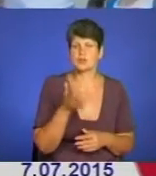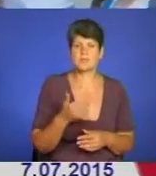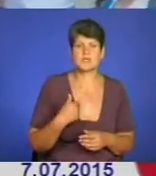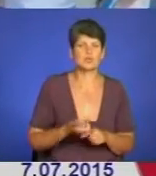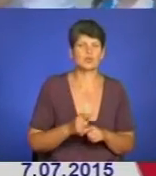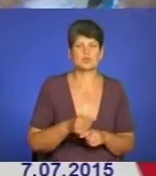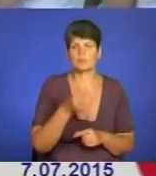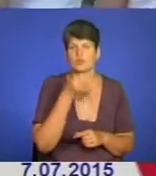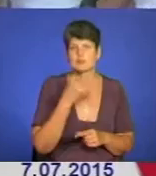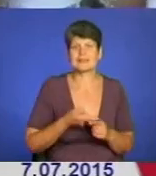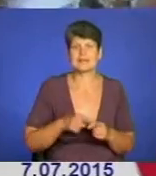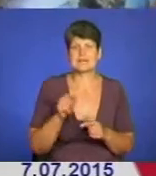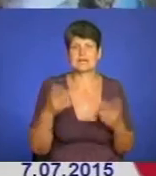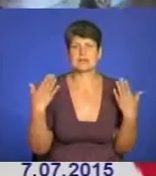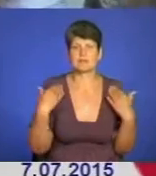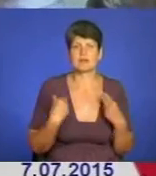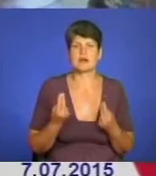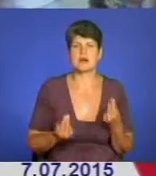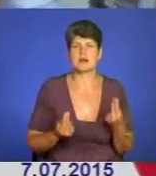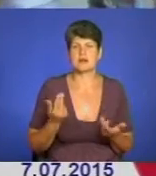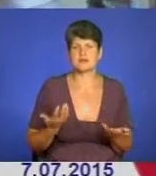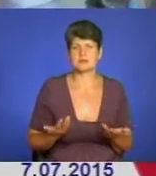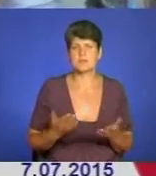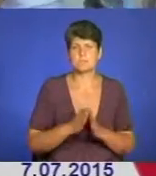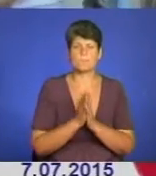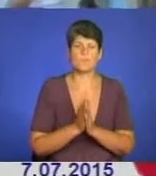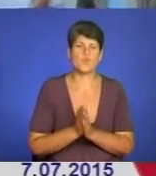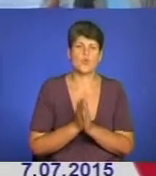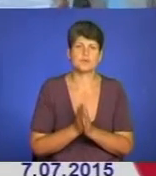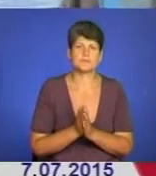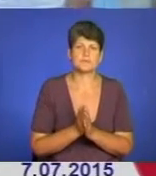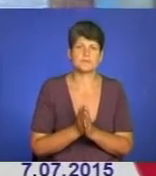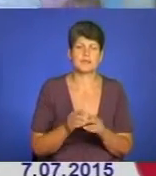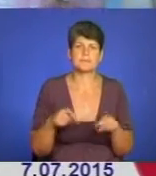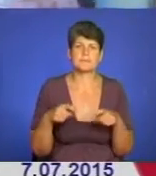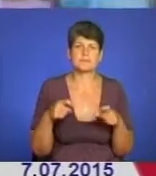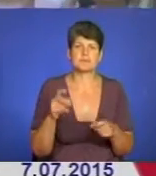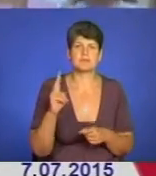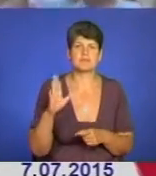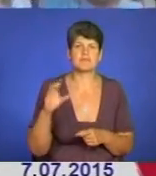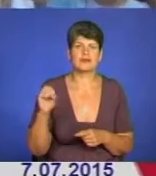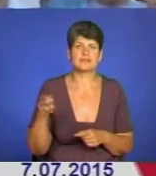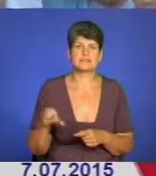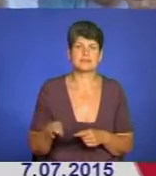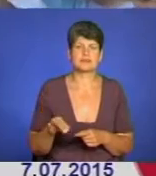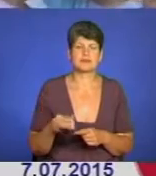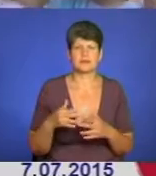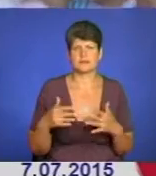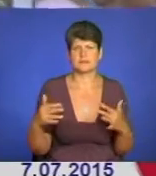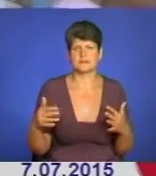подобається на цих канікулах. Ми граємося, молимося, бігаємо квести і всяке